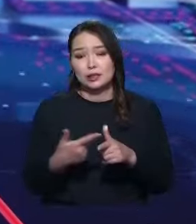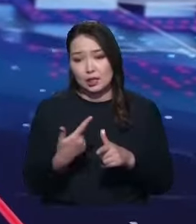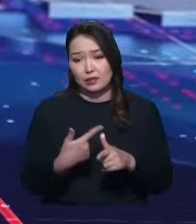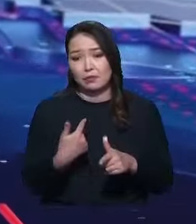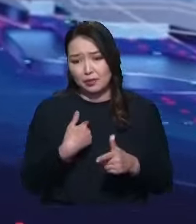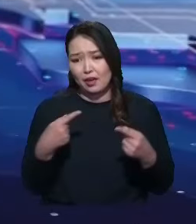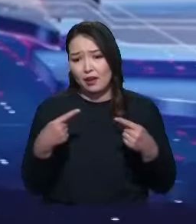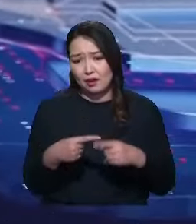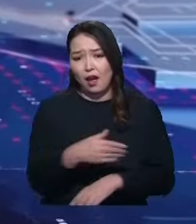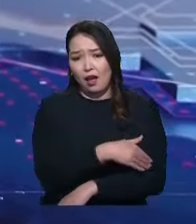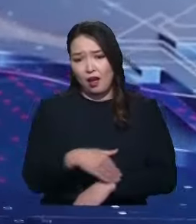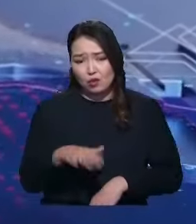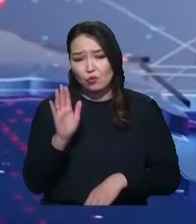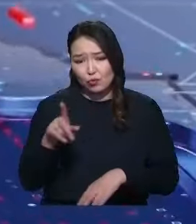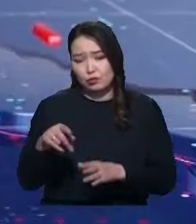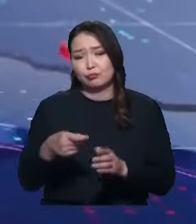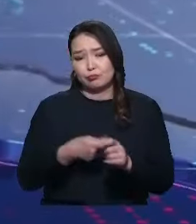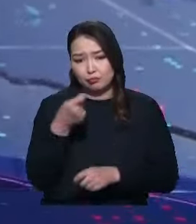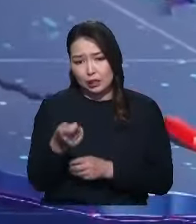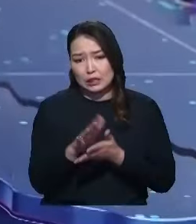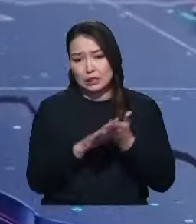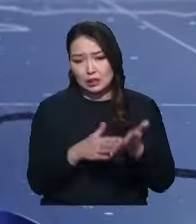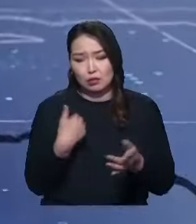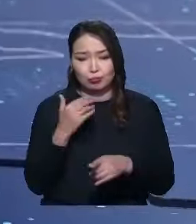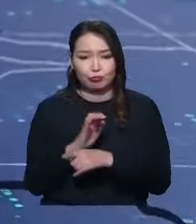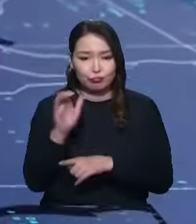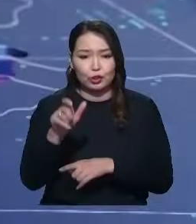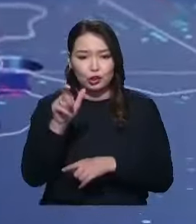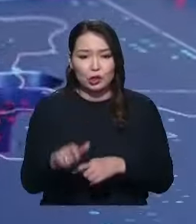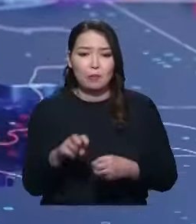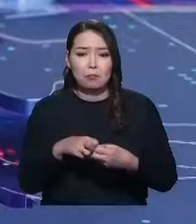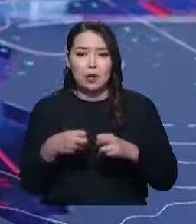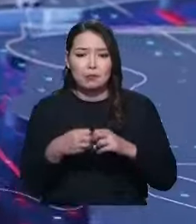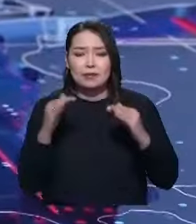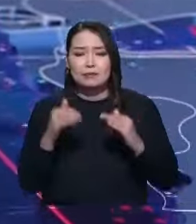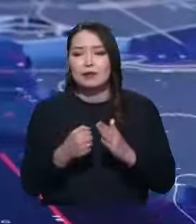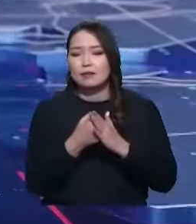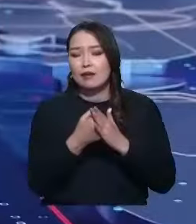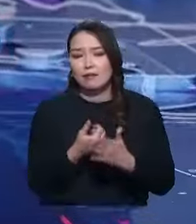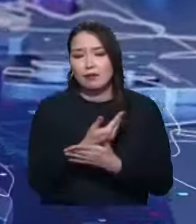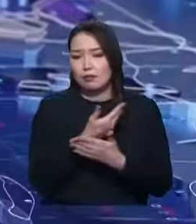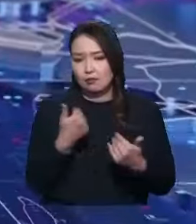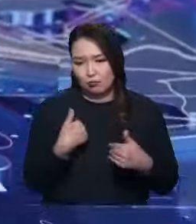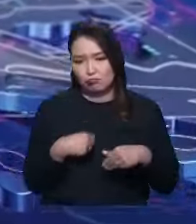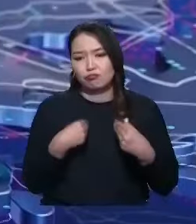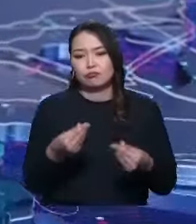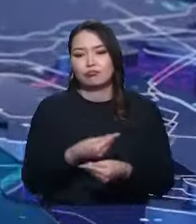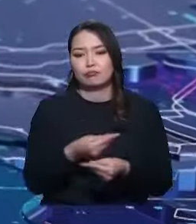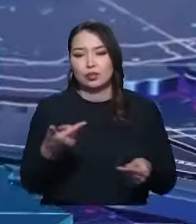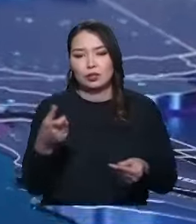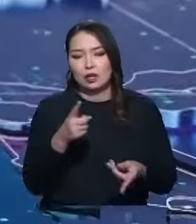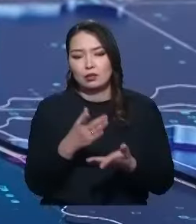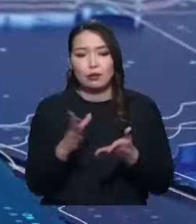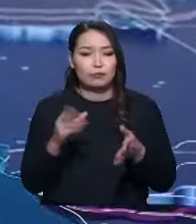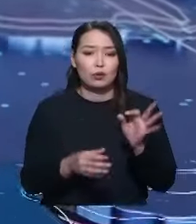конкретный адрес, пусть они подадут заявку, я отправлю туда человека. Проблемы с низким давлением нет, мы подаем газ. Все нормально, возможно, забился